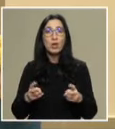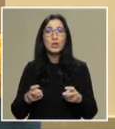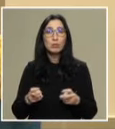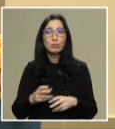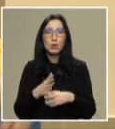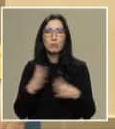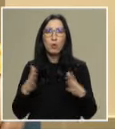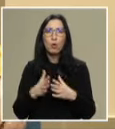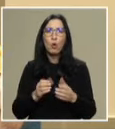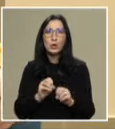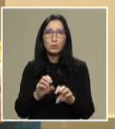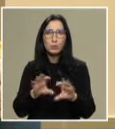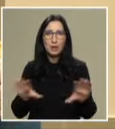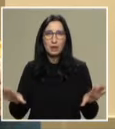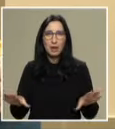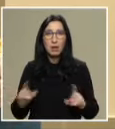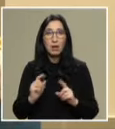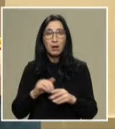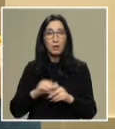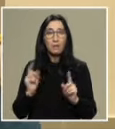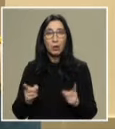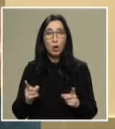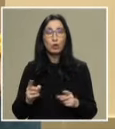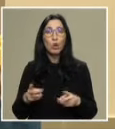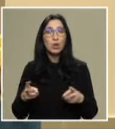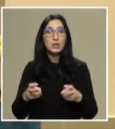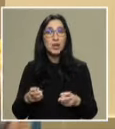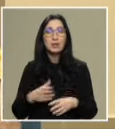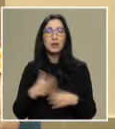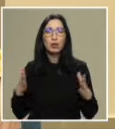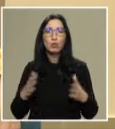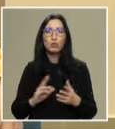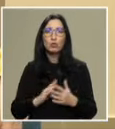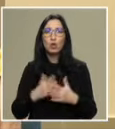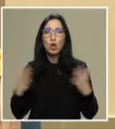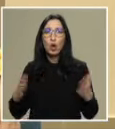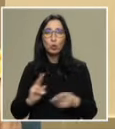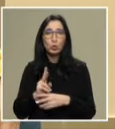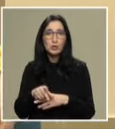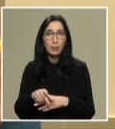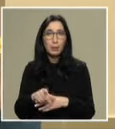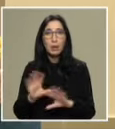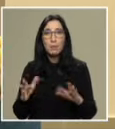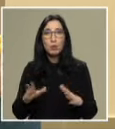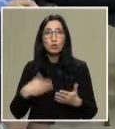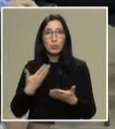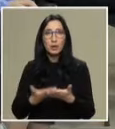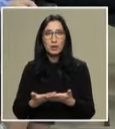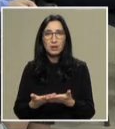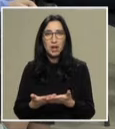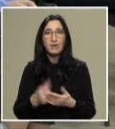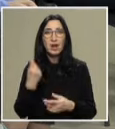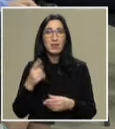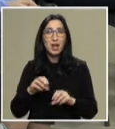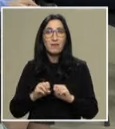широко разпространена, в който секса е широко достъпен, така да се каже, може би дава